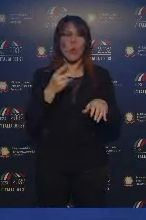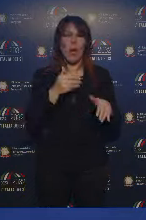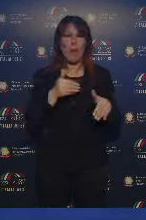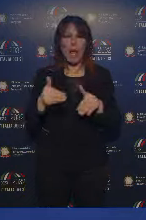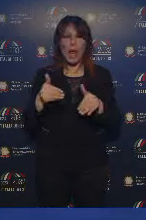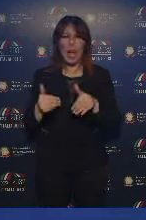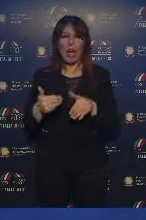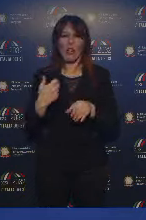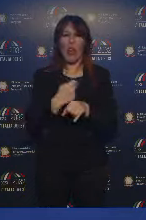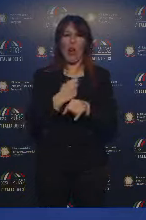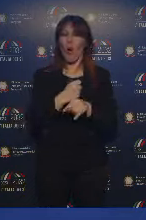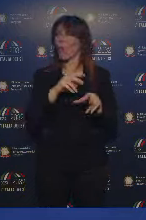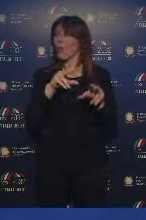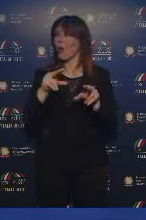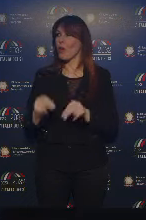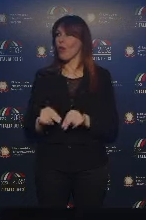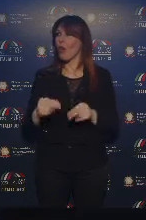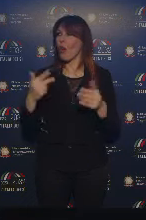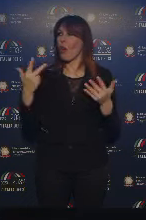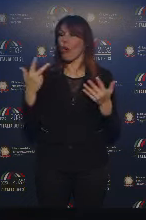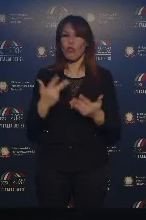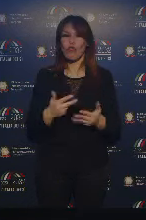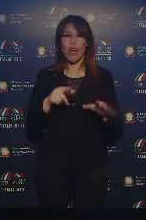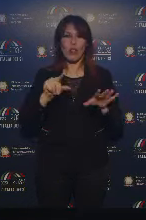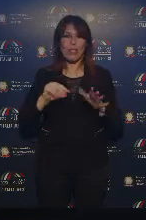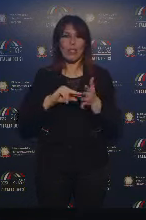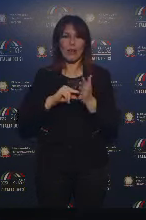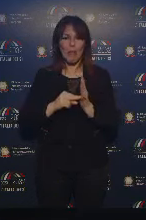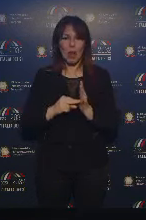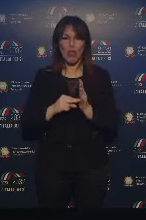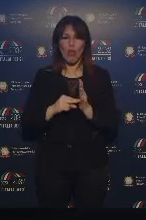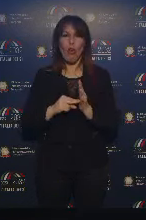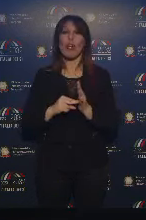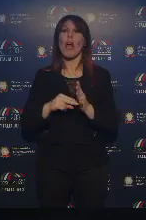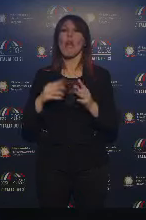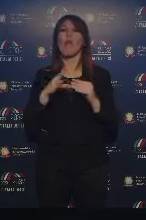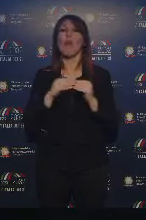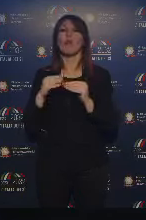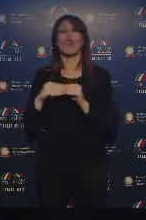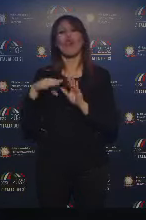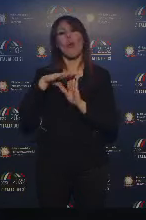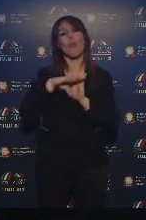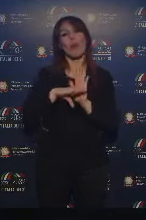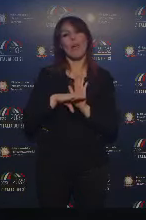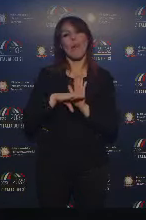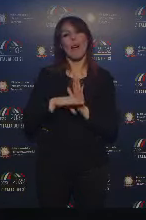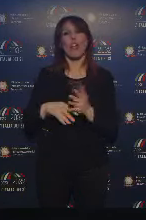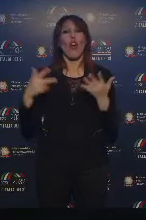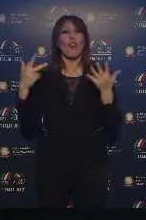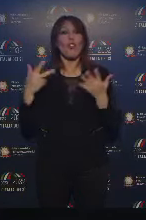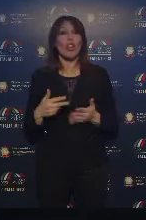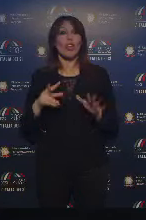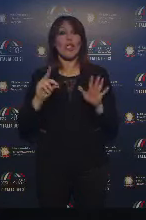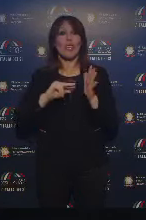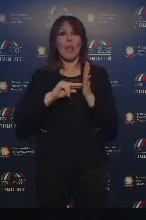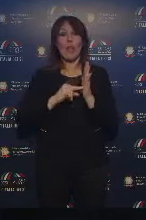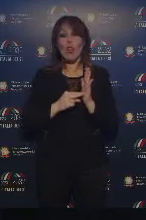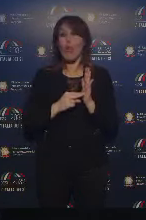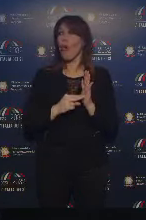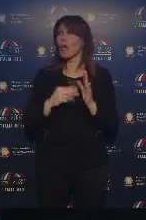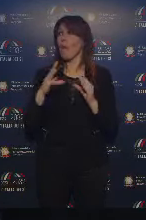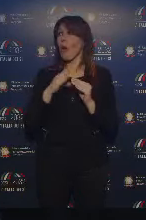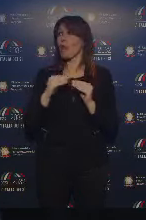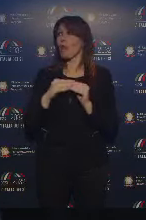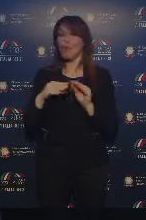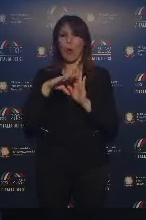e 870 milioni di manutenzione programmata 870 milioni di manutenzione programmata